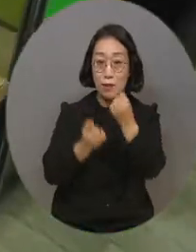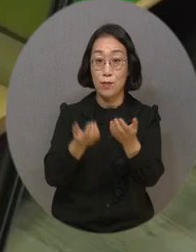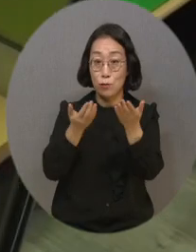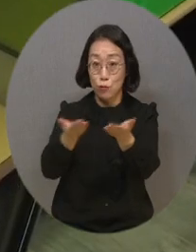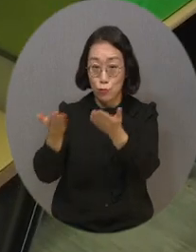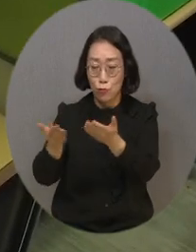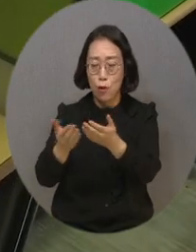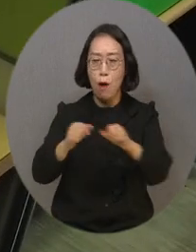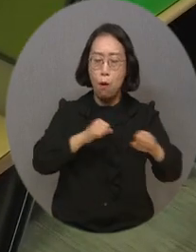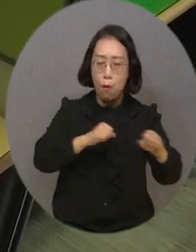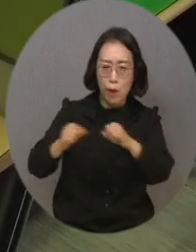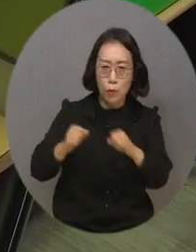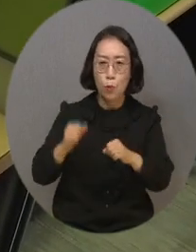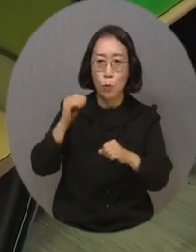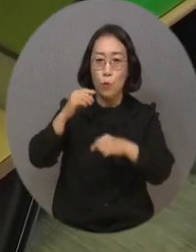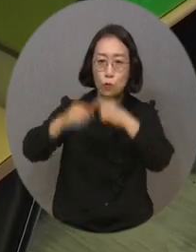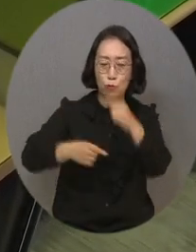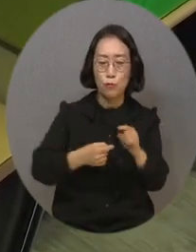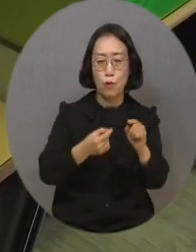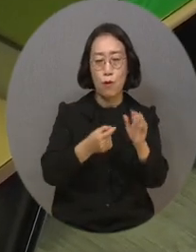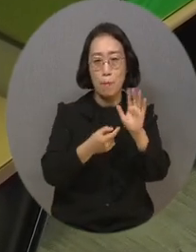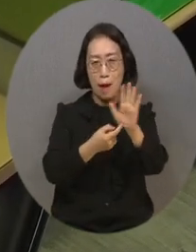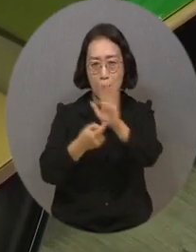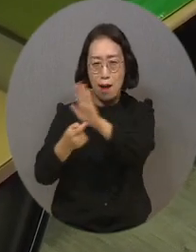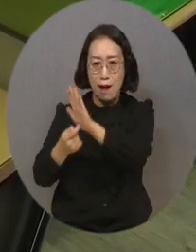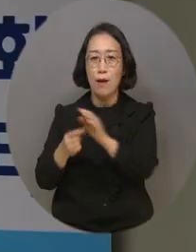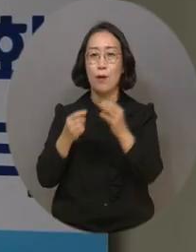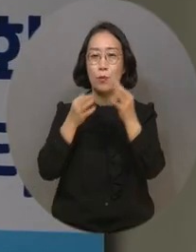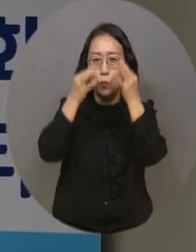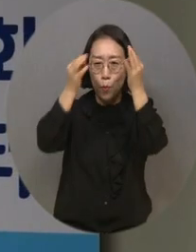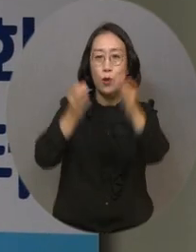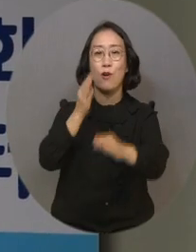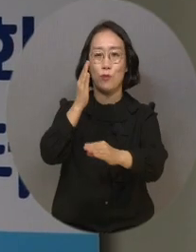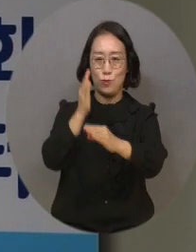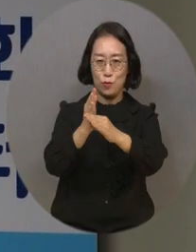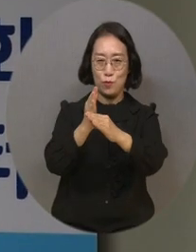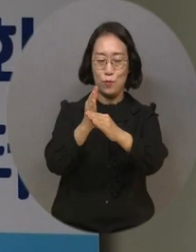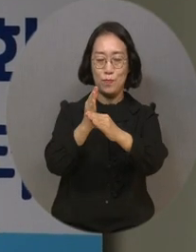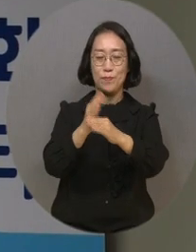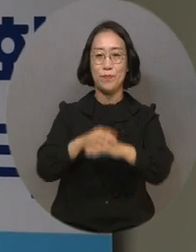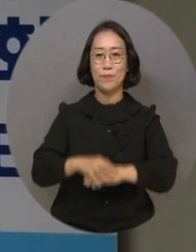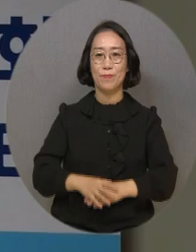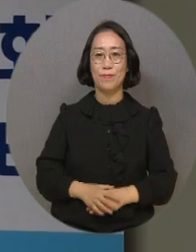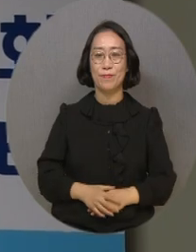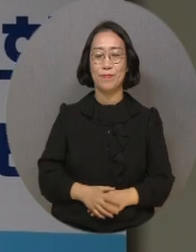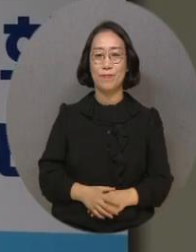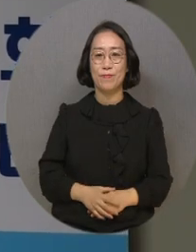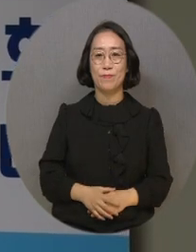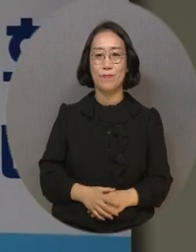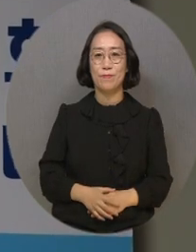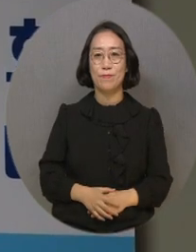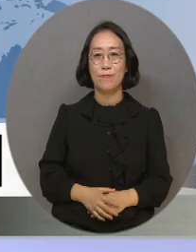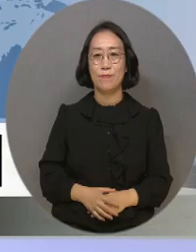활발한 활동으로 수어를 널리 보급하고 있습니다. 복지TV 뉴스 정유정입니다.